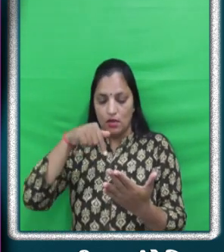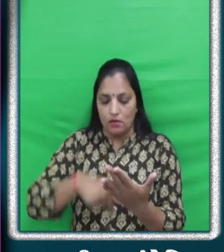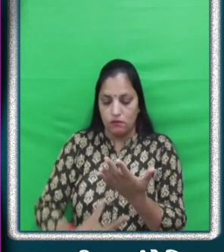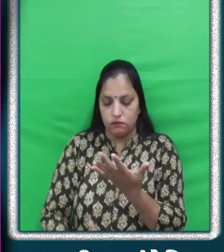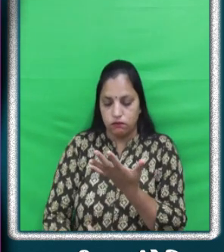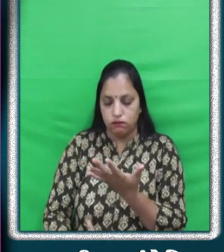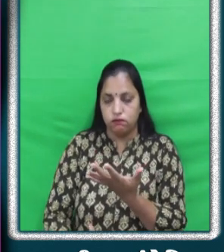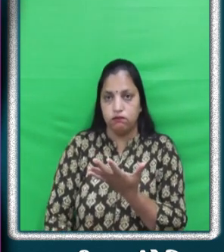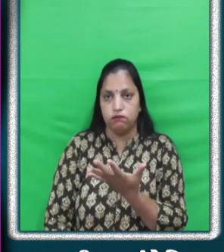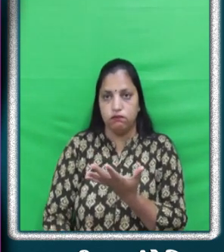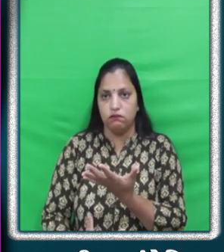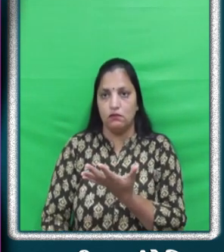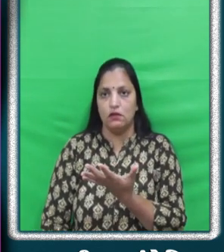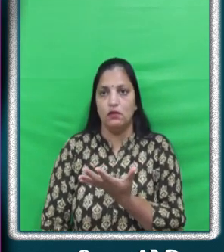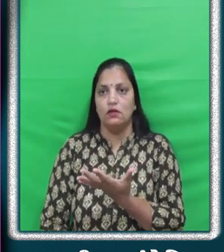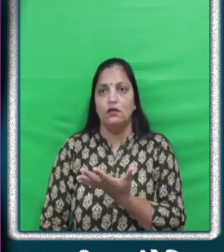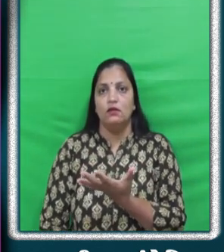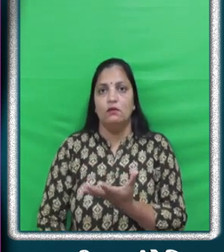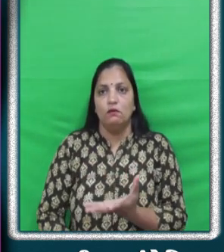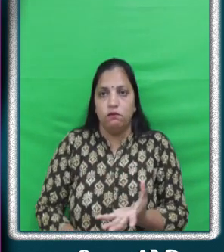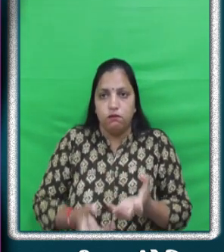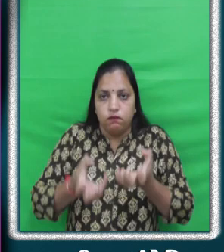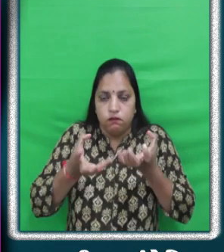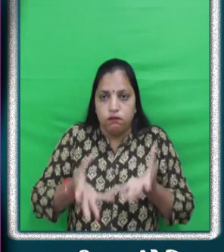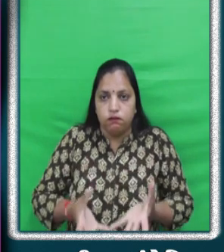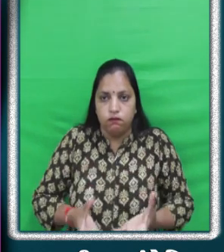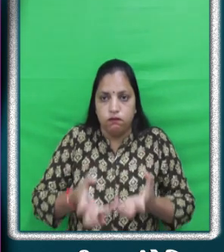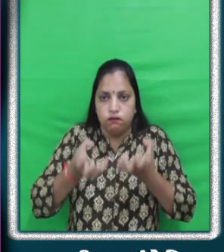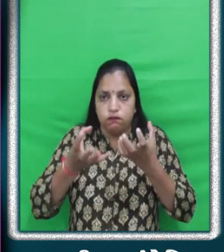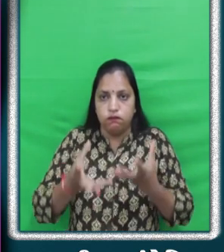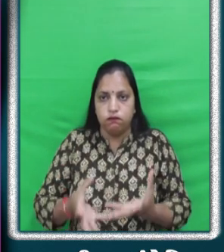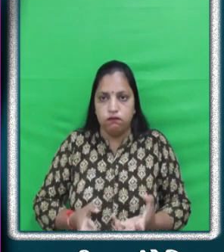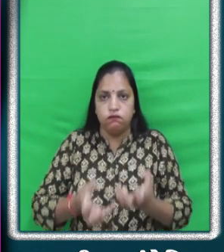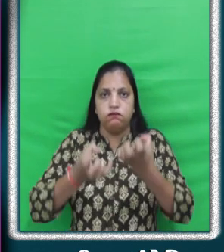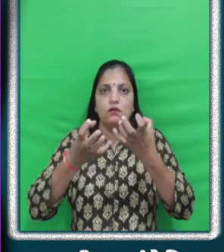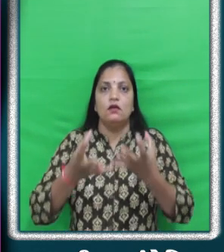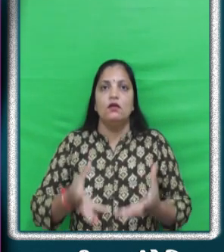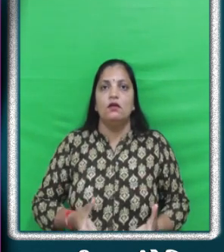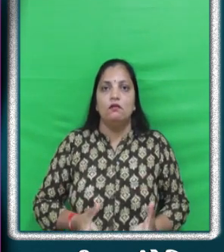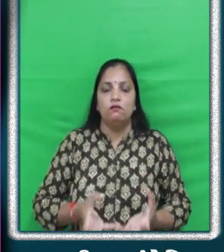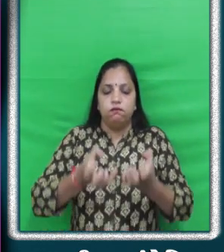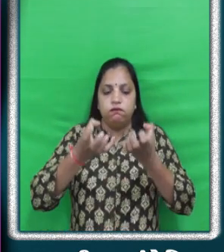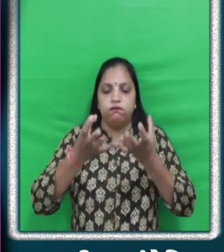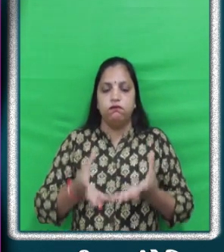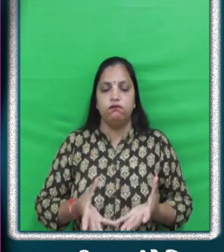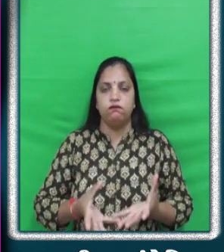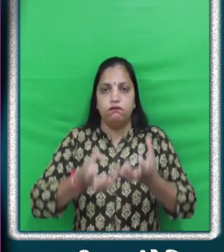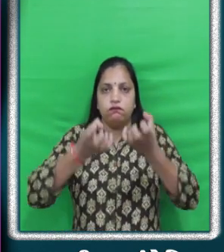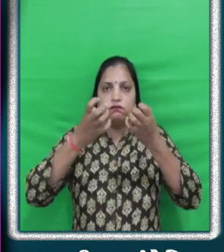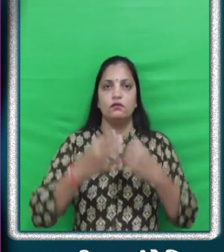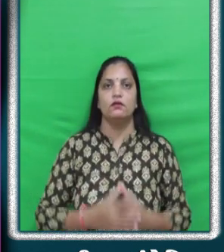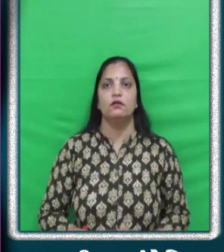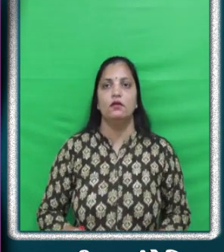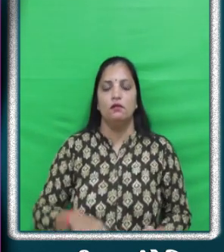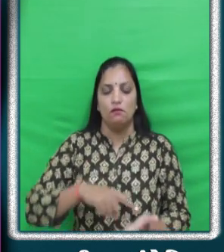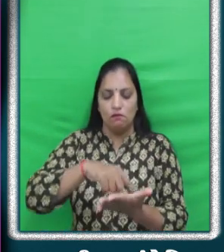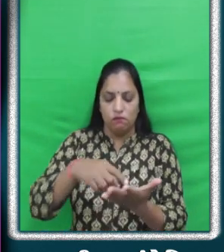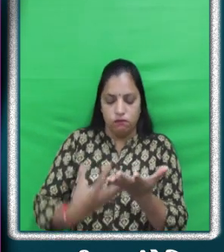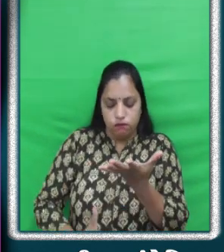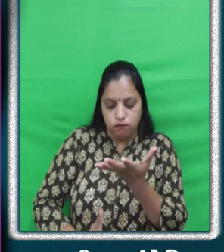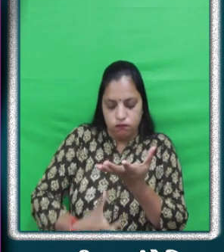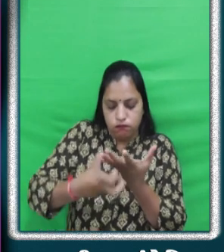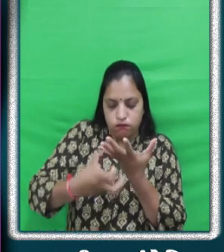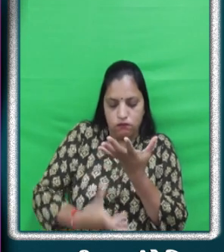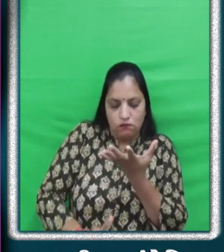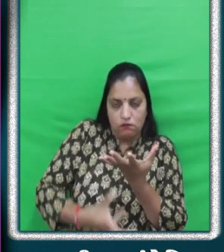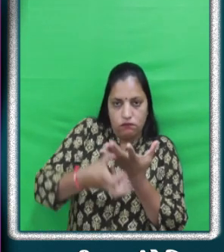નીચેથી ખેંચશે। પર્ણની અંદર જે કોષો આવેલા હોય છે, એક કોષ બીજા કોષને કહેશે પાણી લાય, બીજો કોષ ત્રીજા કોષને કહેશે પાણી